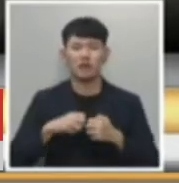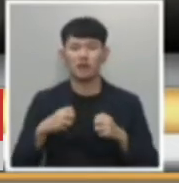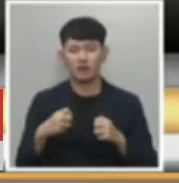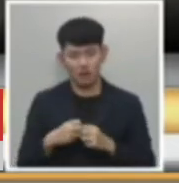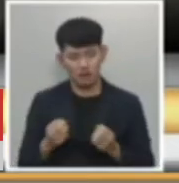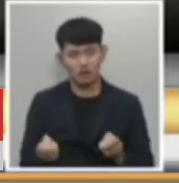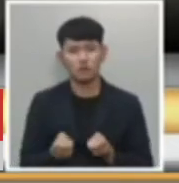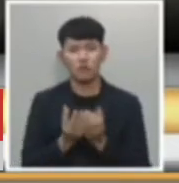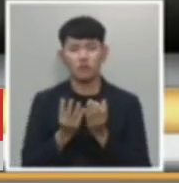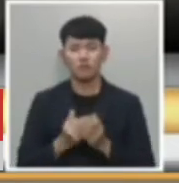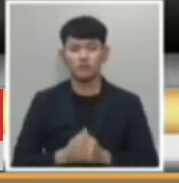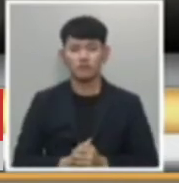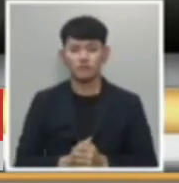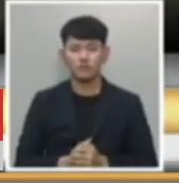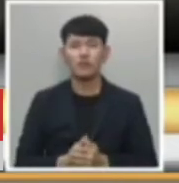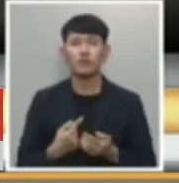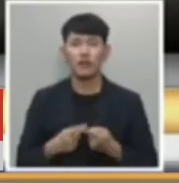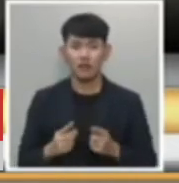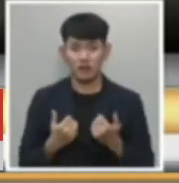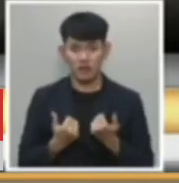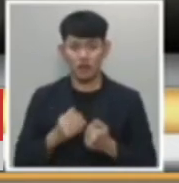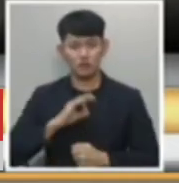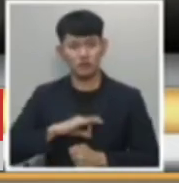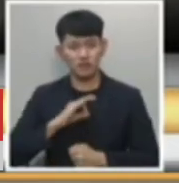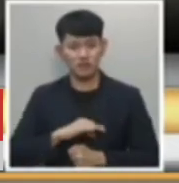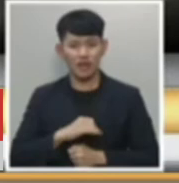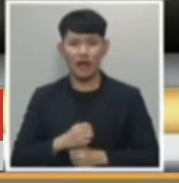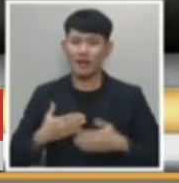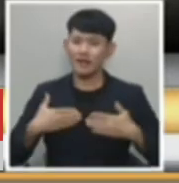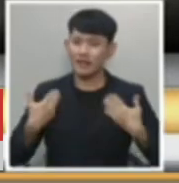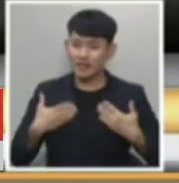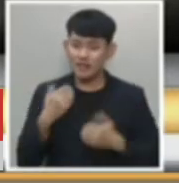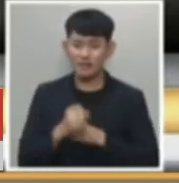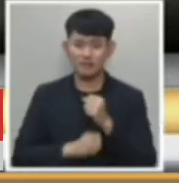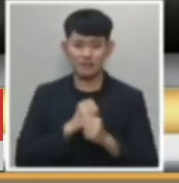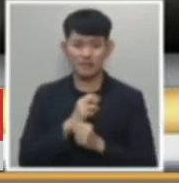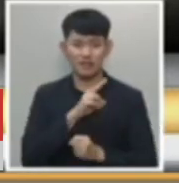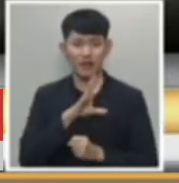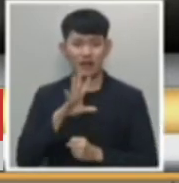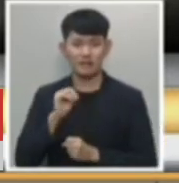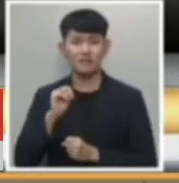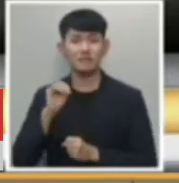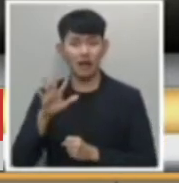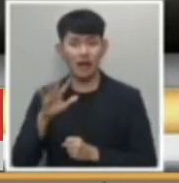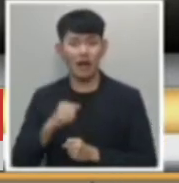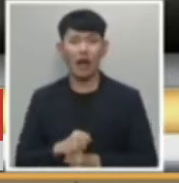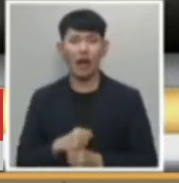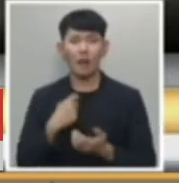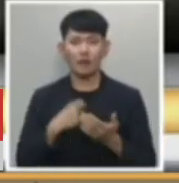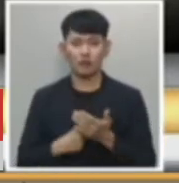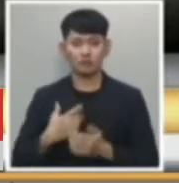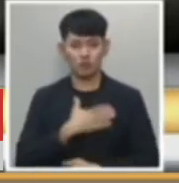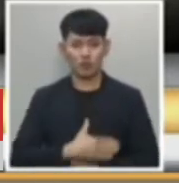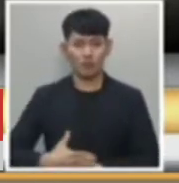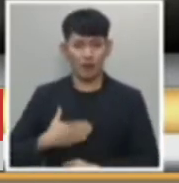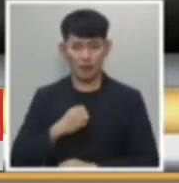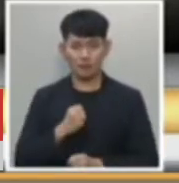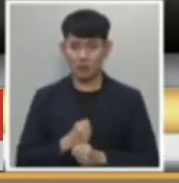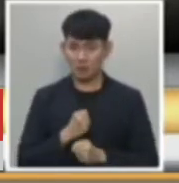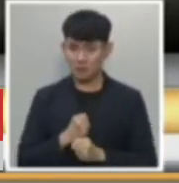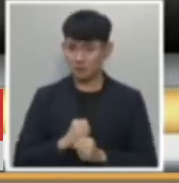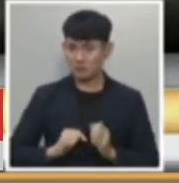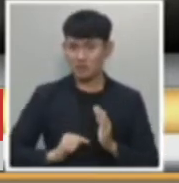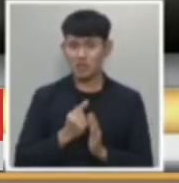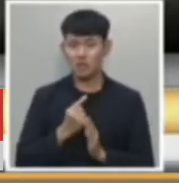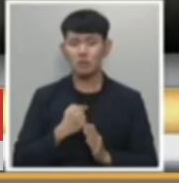ครับซึ่งก็เป็นที่น่ายินดีนะครับในปี2545นะครับหลักประกันสุขภาพเกิดขึ้นนะครับต้องข